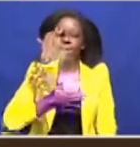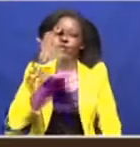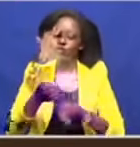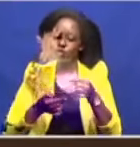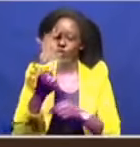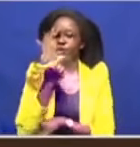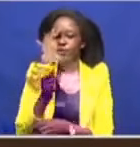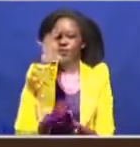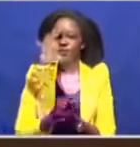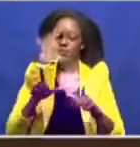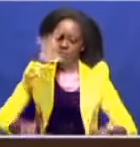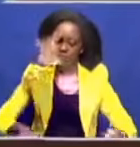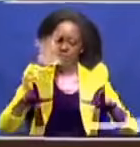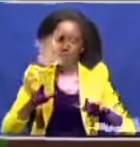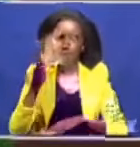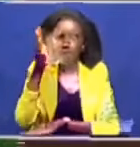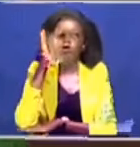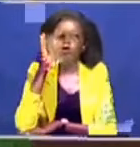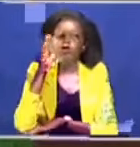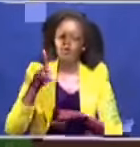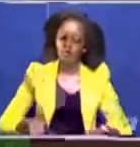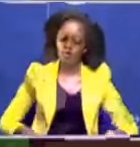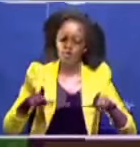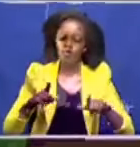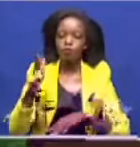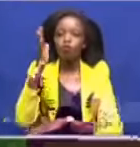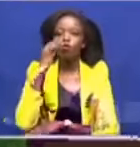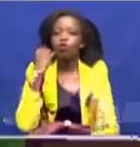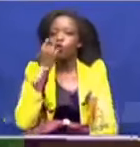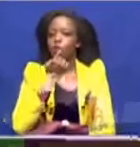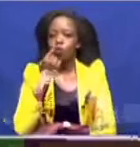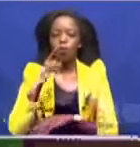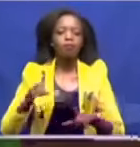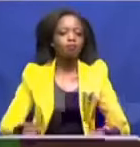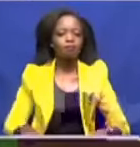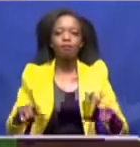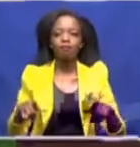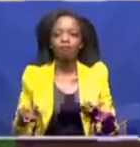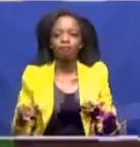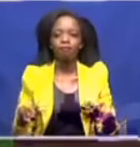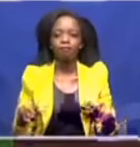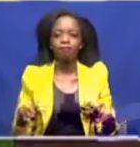the living God, mwana wa Mungu, Mungu aliye hai.